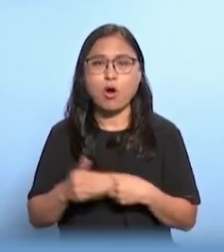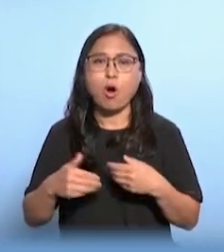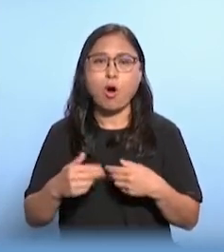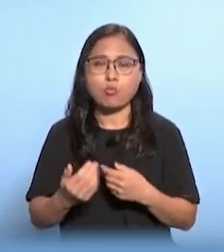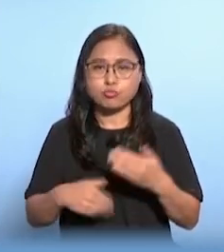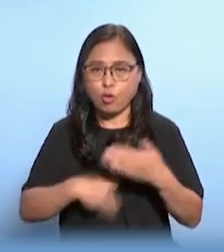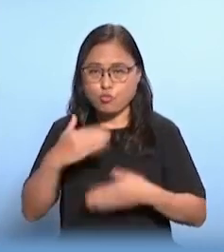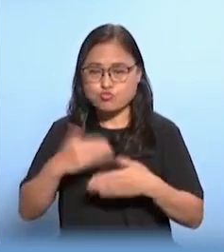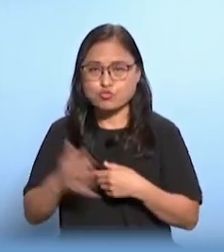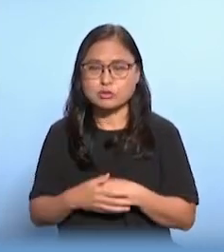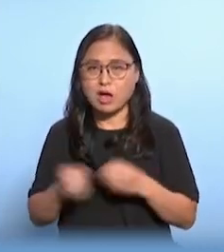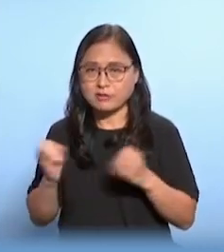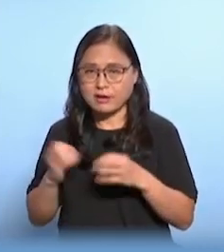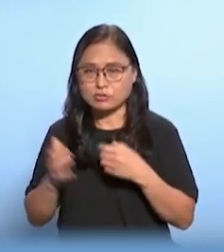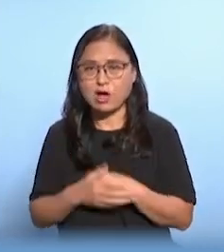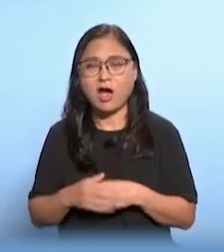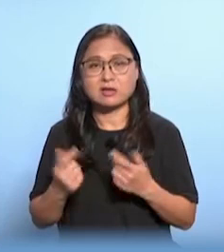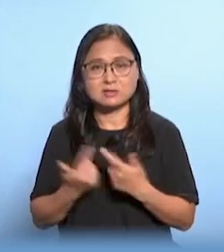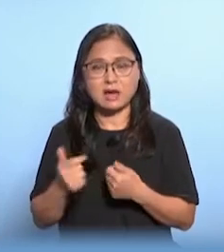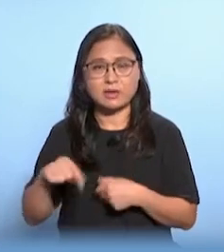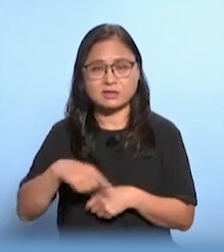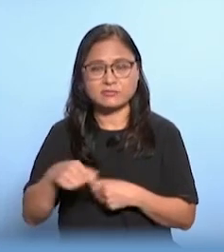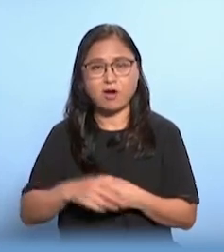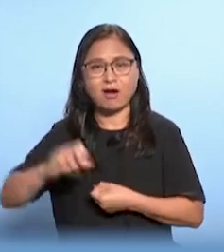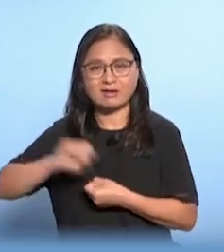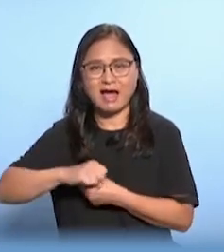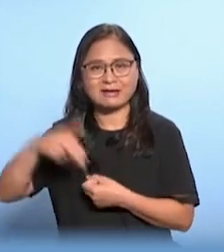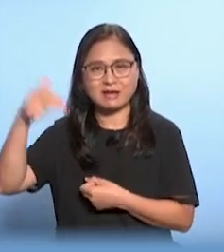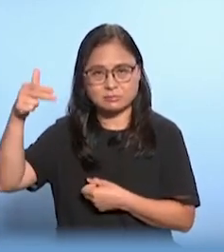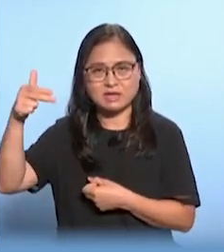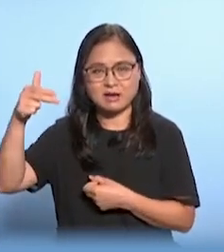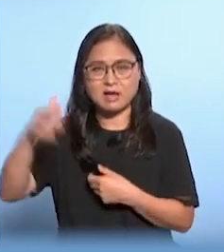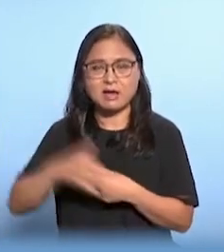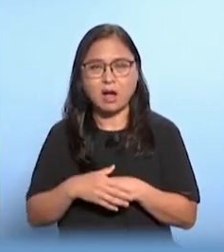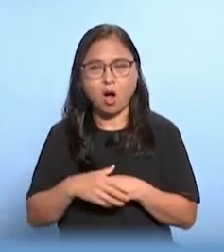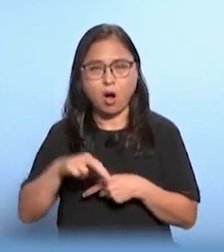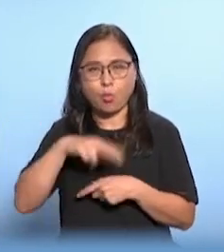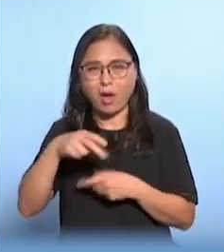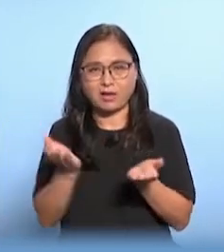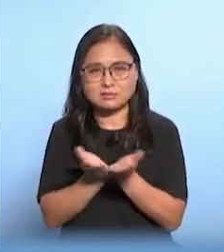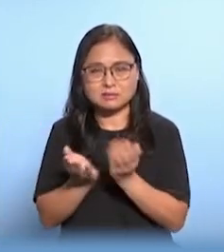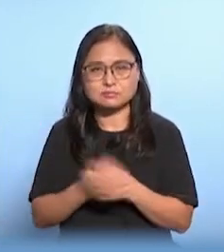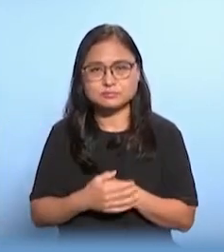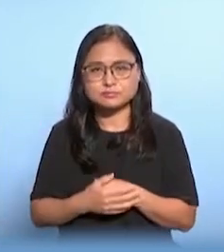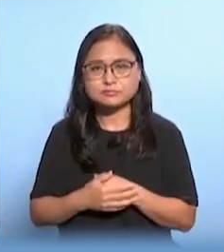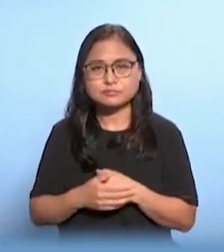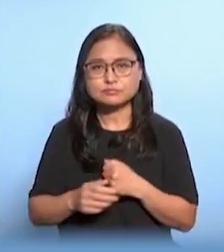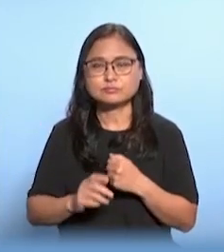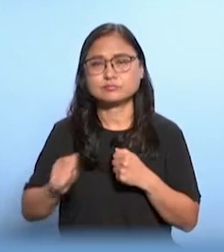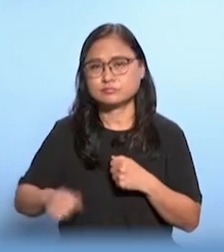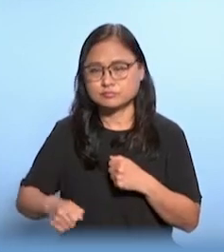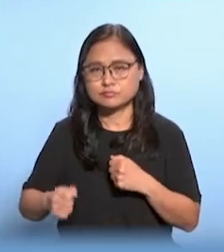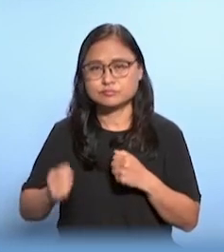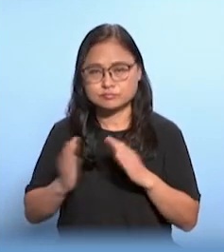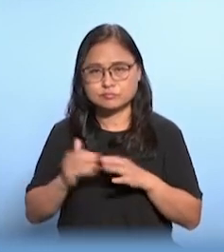可以在適當的地點安裝監察攝錄機搜證，亦都可以向裁判官申